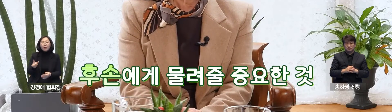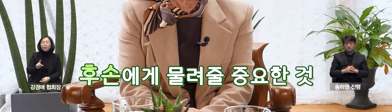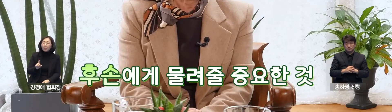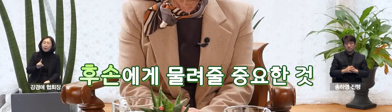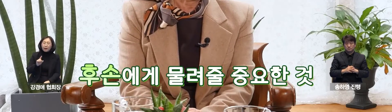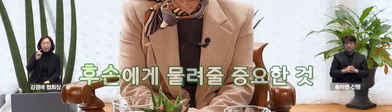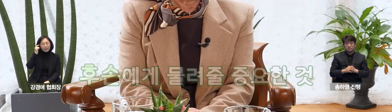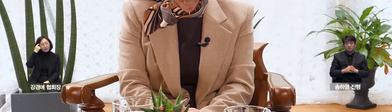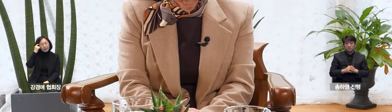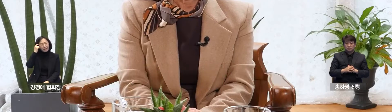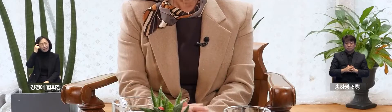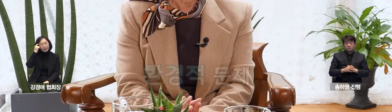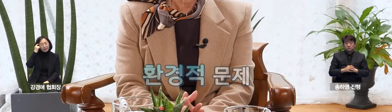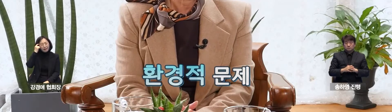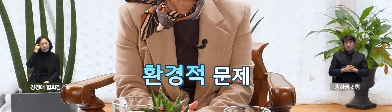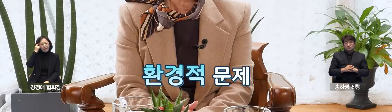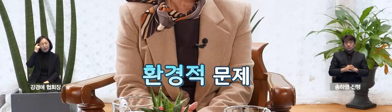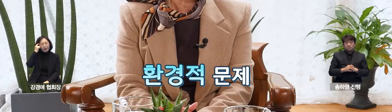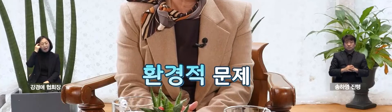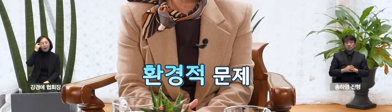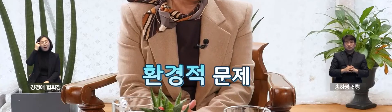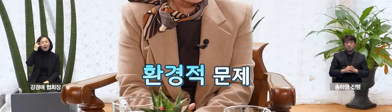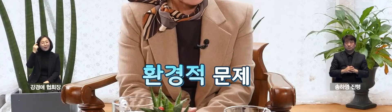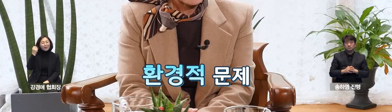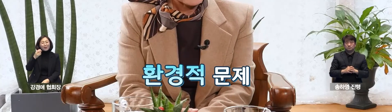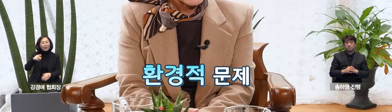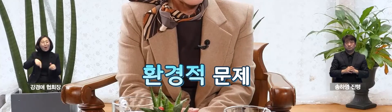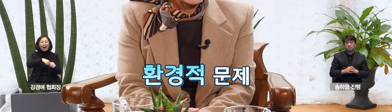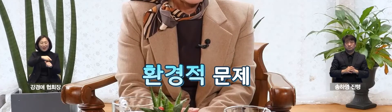무엇일까라고 생각을 해봤을 때 좀 환경적인 문제.